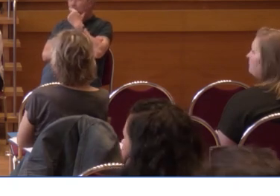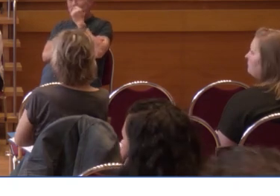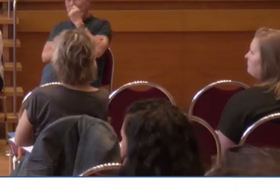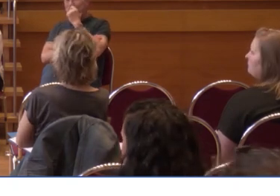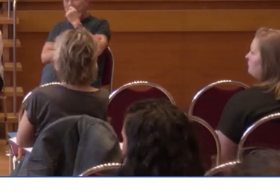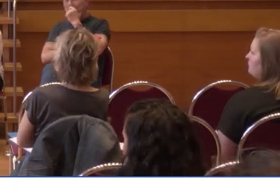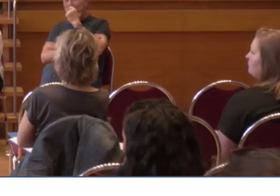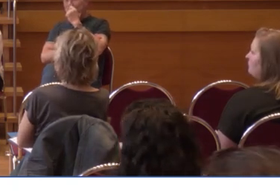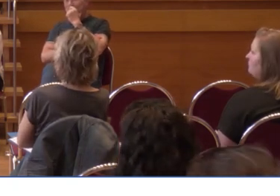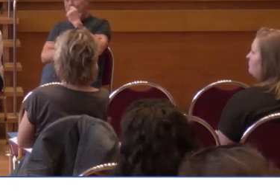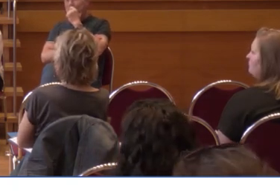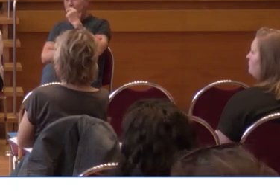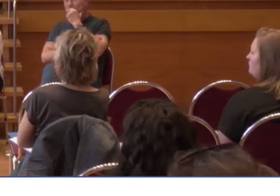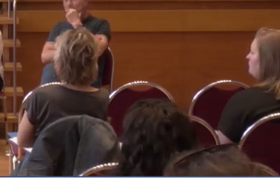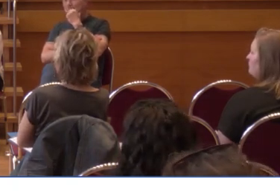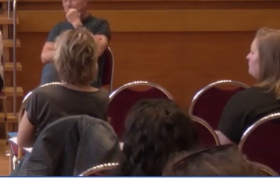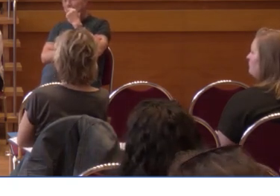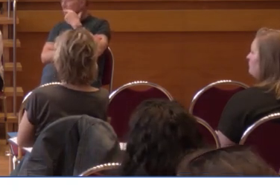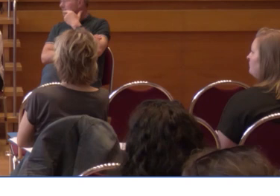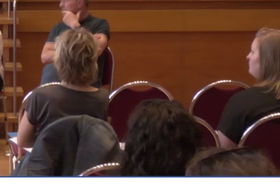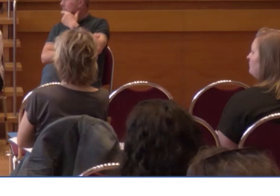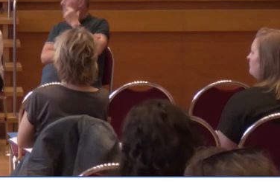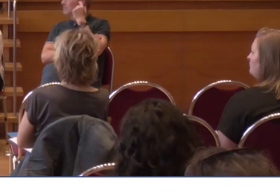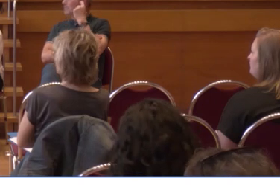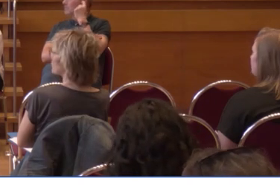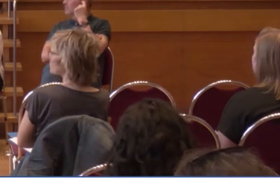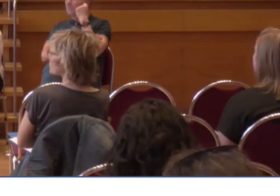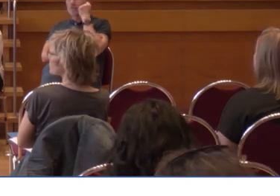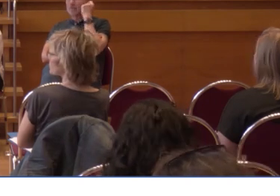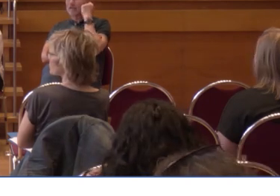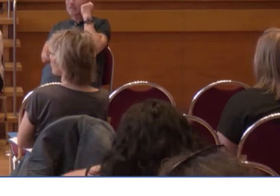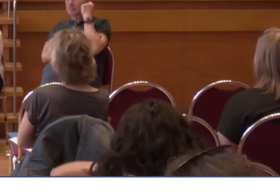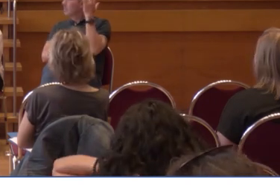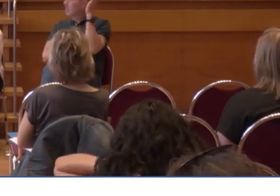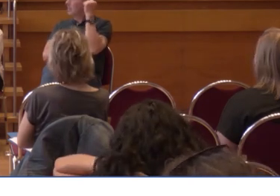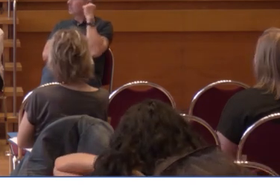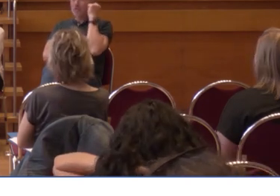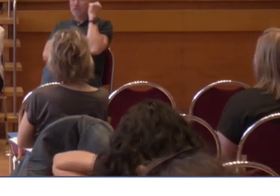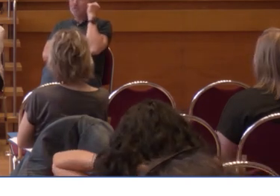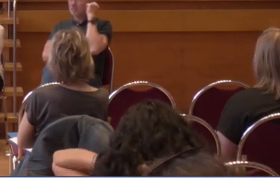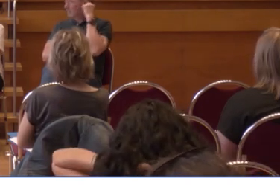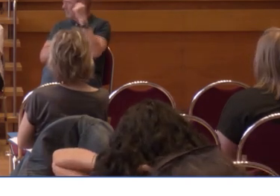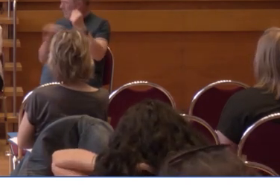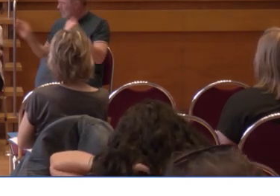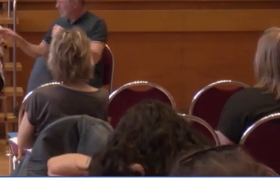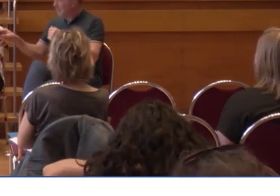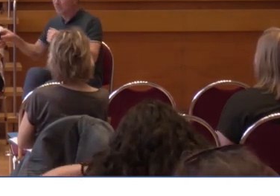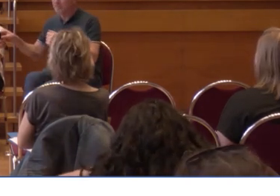für ihren Einblick in ihrer Erfahrung ich weiß nicht ob sie da was zu sagen möchten kann ja